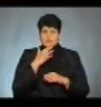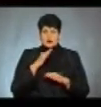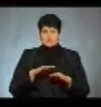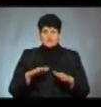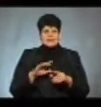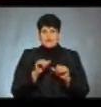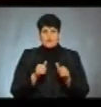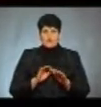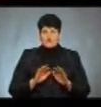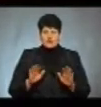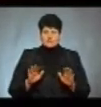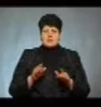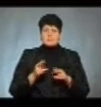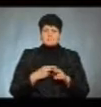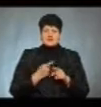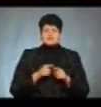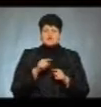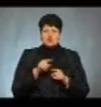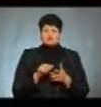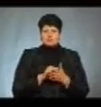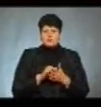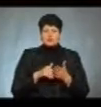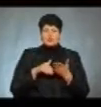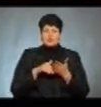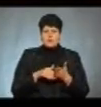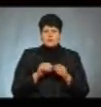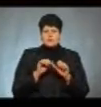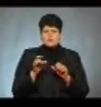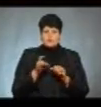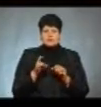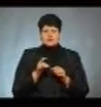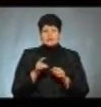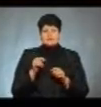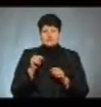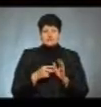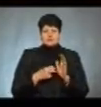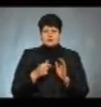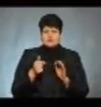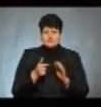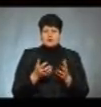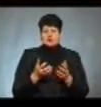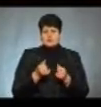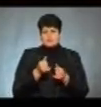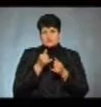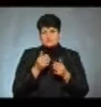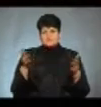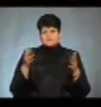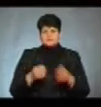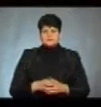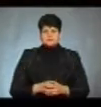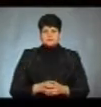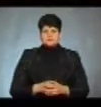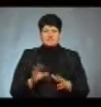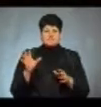не оформили. Каже, без цього документа допомогу у розмірі 1700 гривень на дитину до 6 років отримати не вдасться.